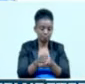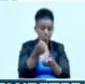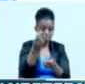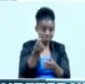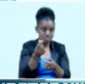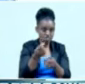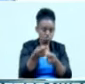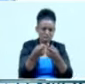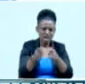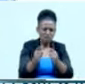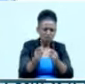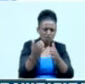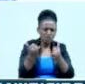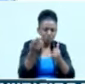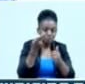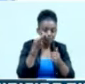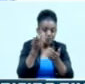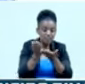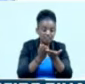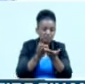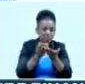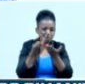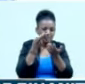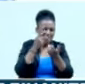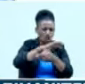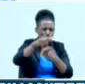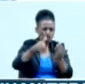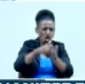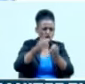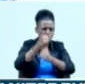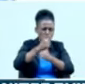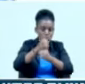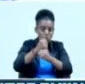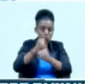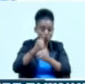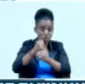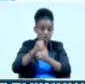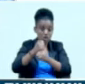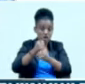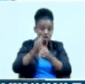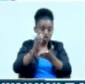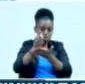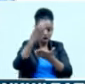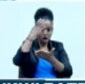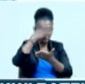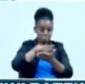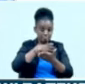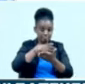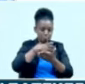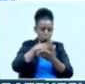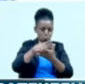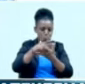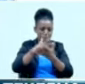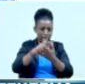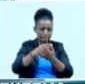nkeya, ariko noneho hari n'igihe turimo cyaho serivisi hafi ya zose zirimo gukora. Ikigaragara rero ni uko mu by'ukuri abantu